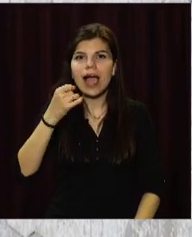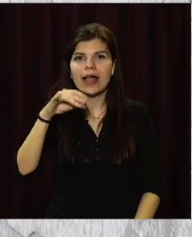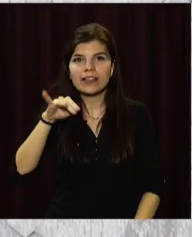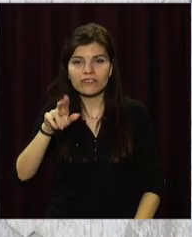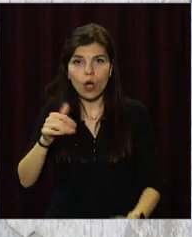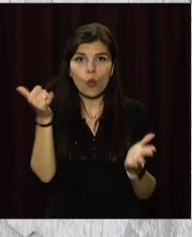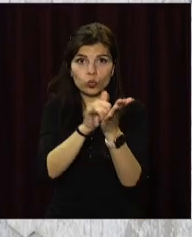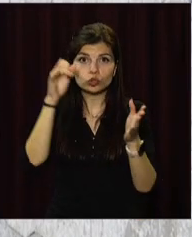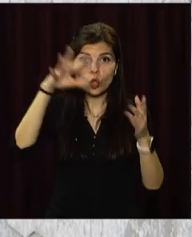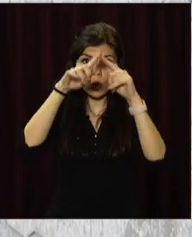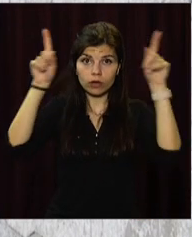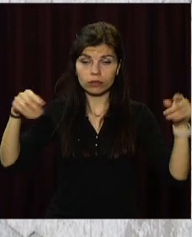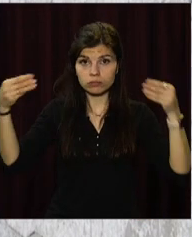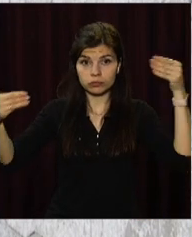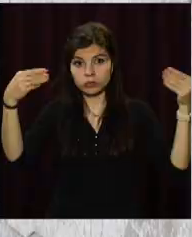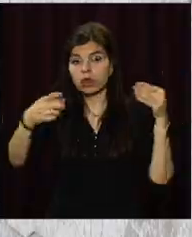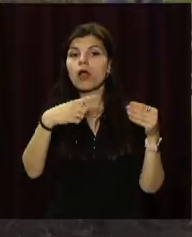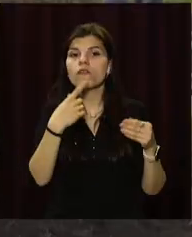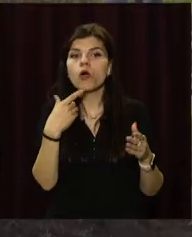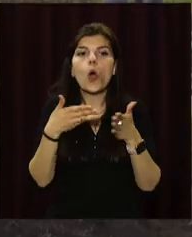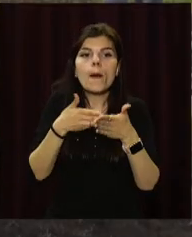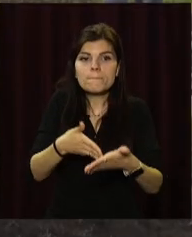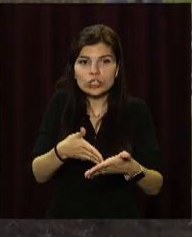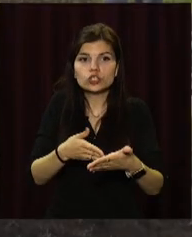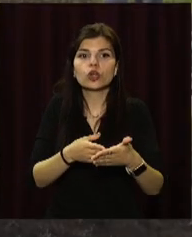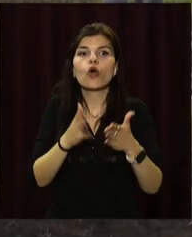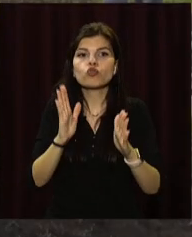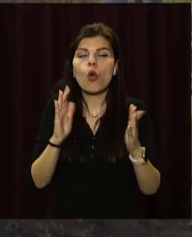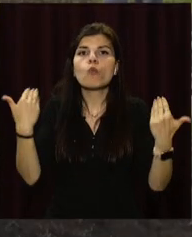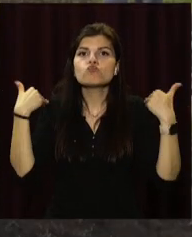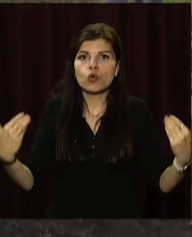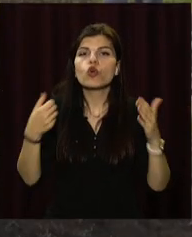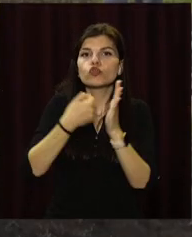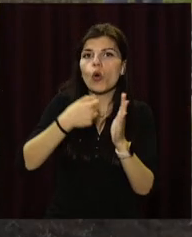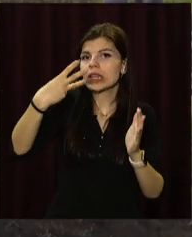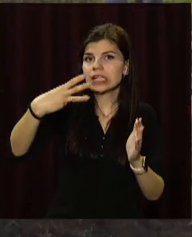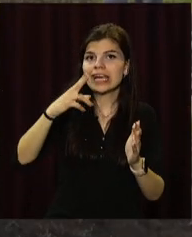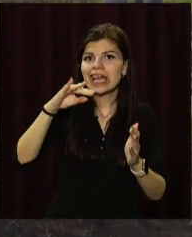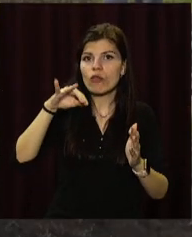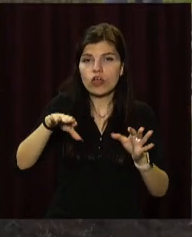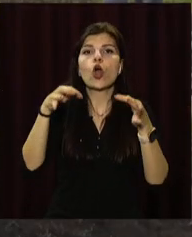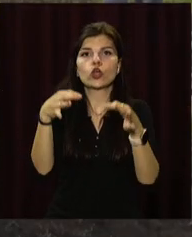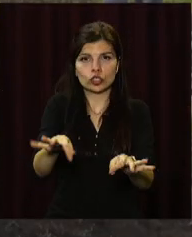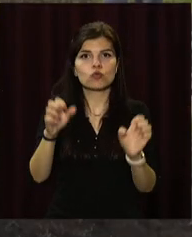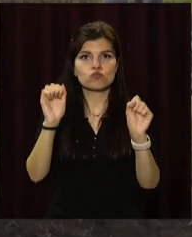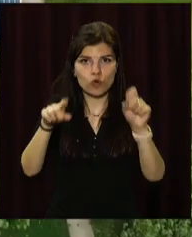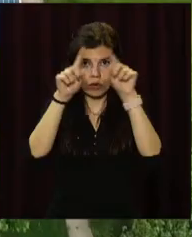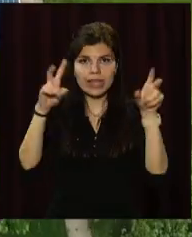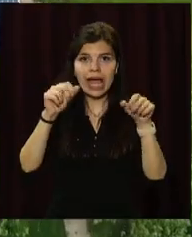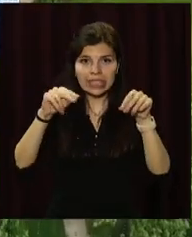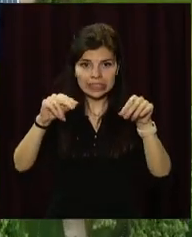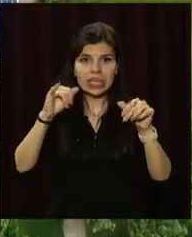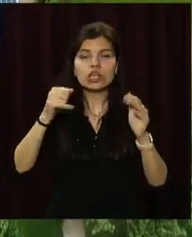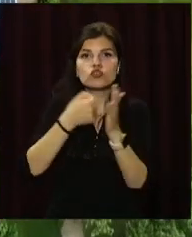сонячні панелі. Обмеження для їх встановлення, кажуть фахівці, хіба що у потужності до 30 кВт – дозволяють встановлювати на землі і